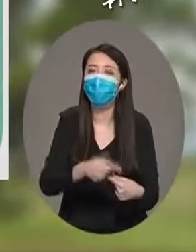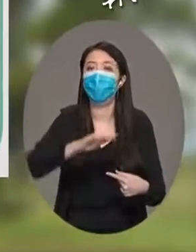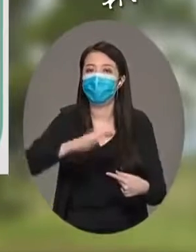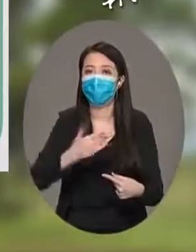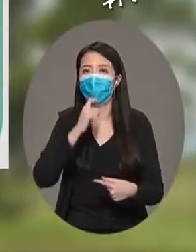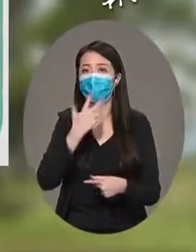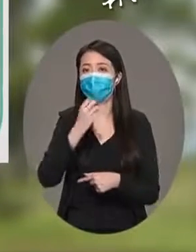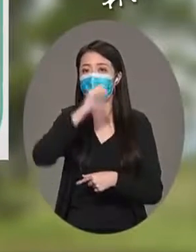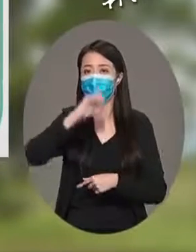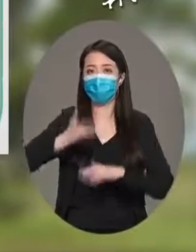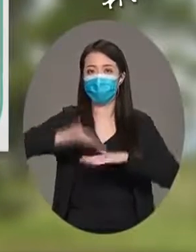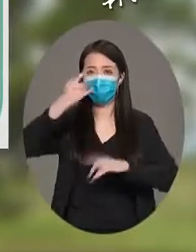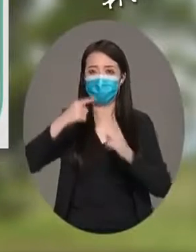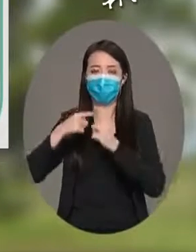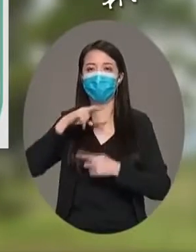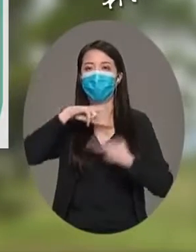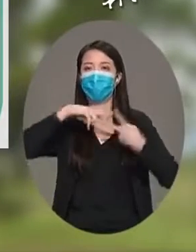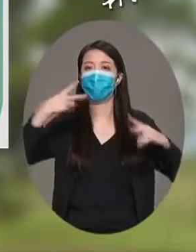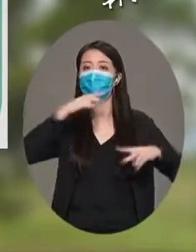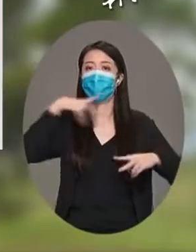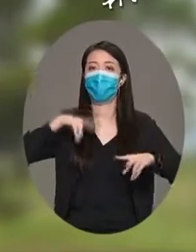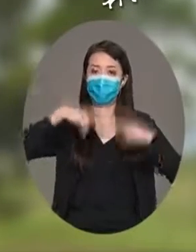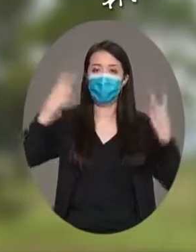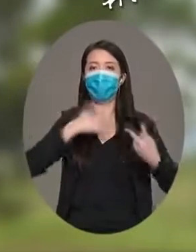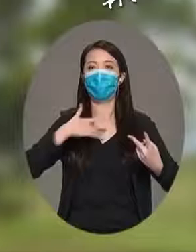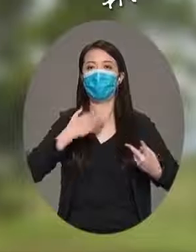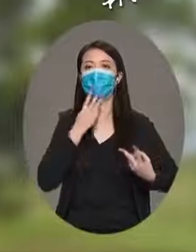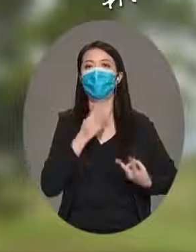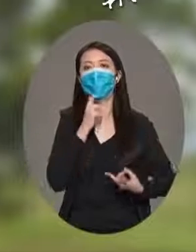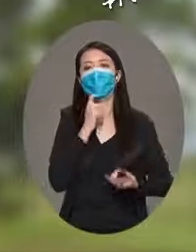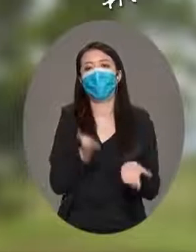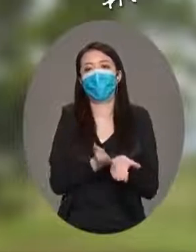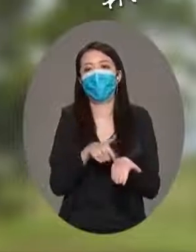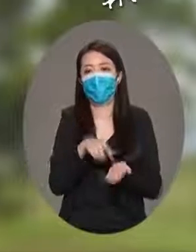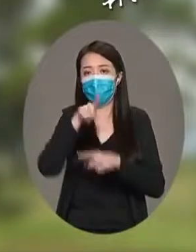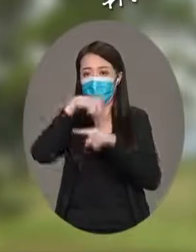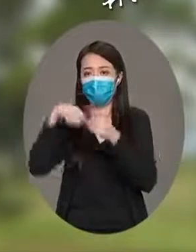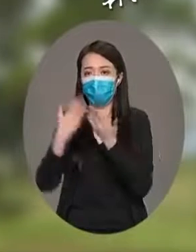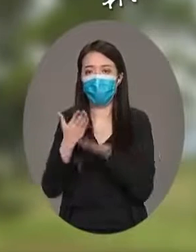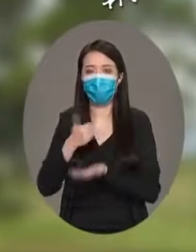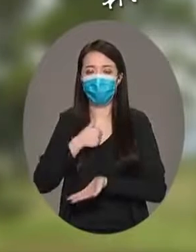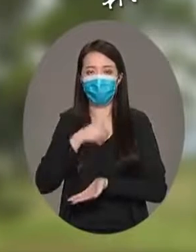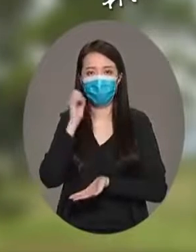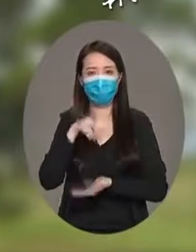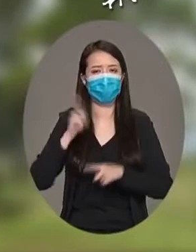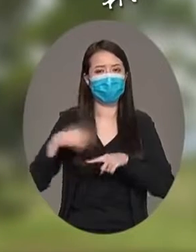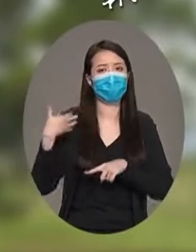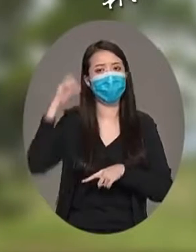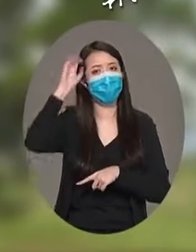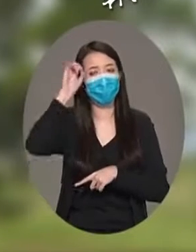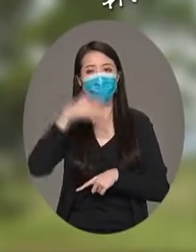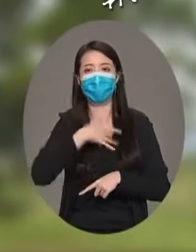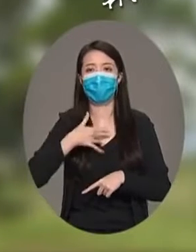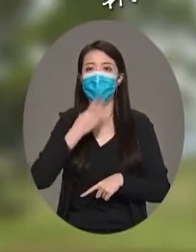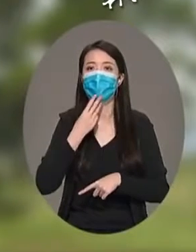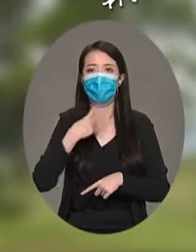過50%患者因為基因突變患上肺癌。有大學教授話，醫學界曾經討論推出肺癌篩查